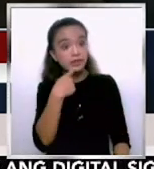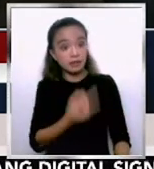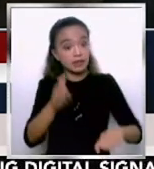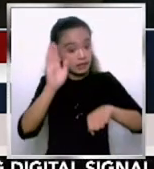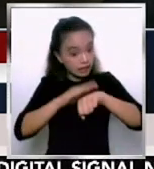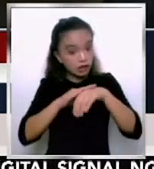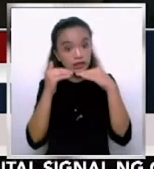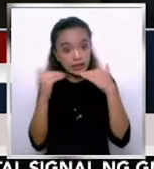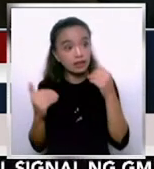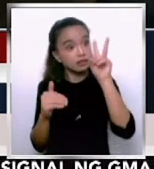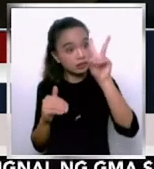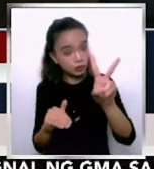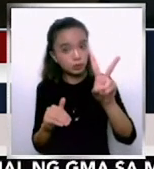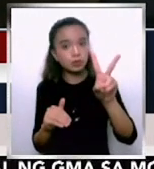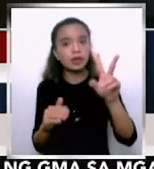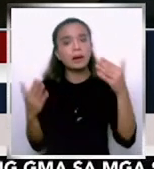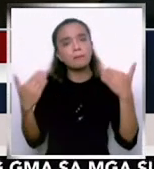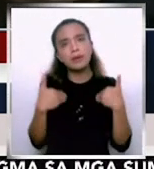meron ng